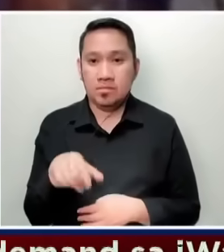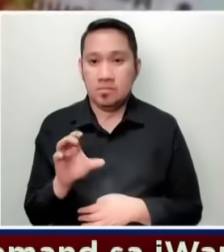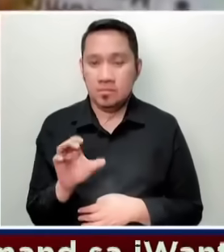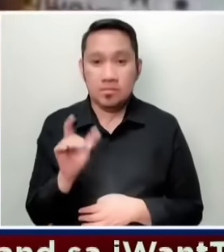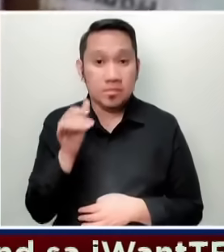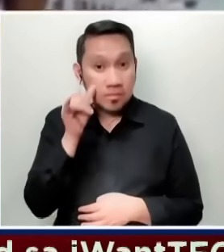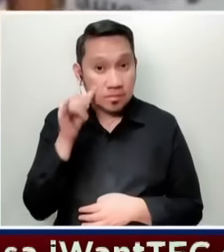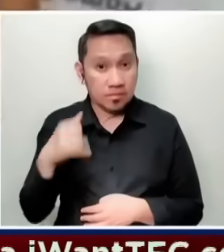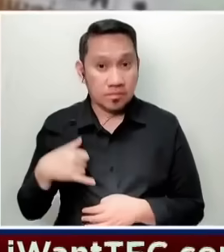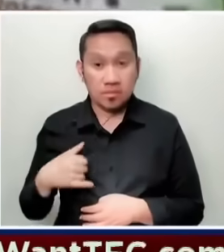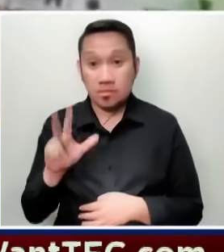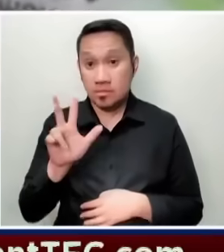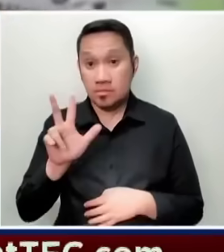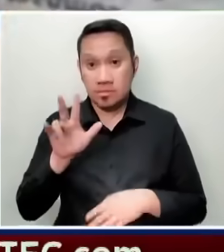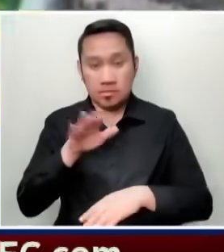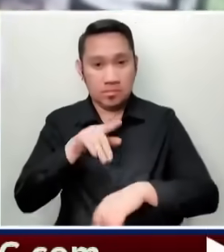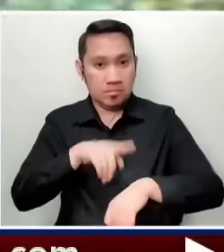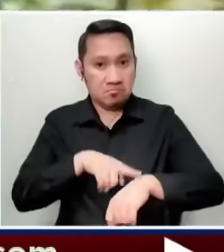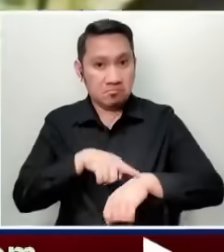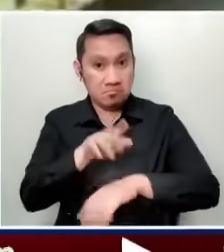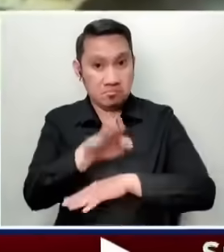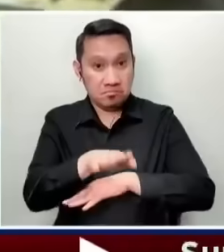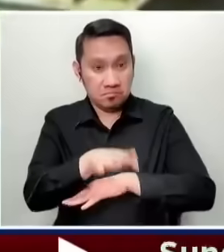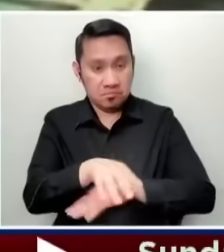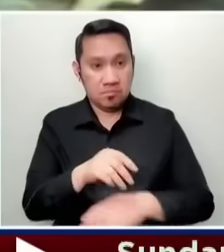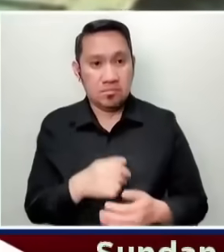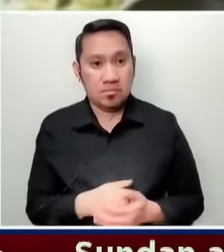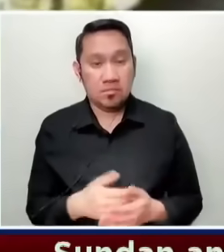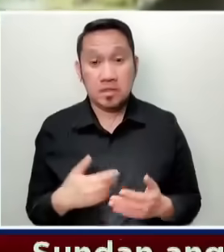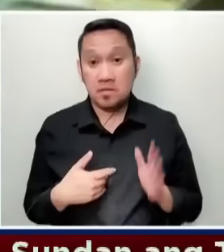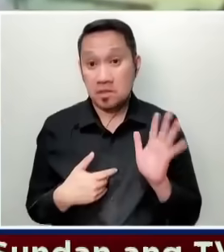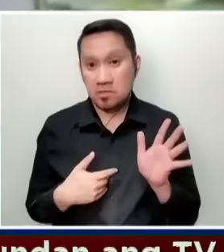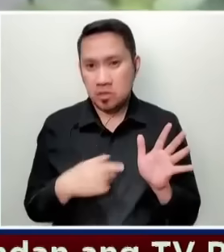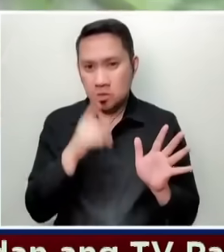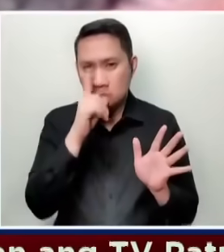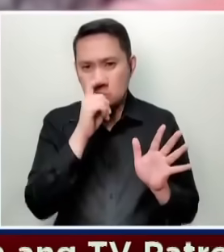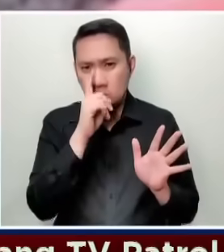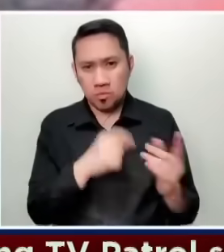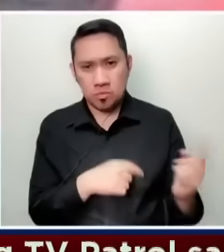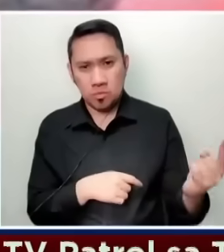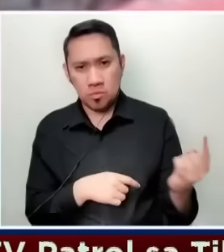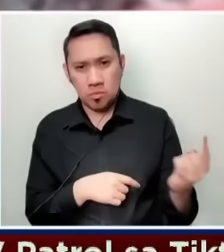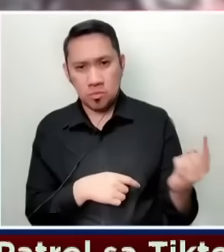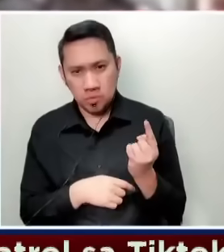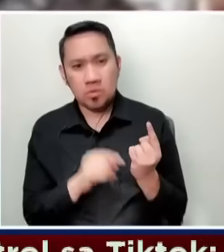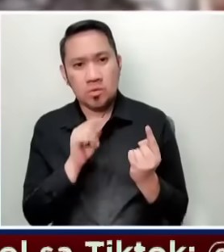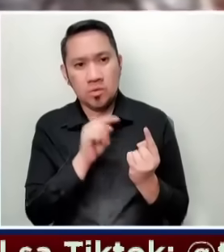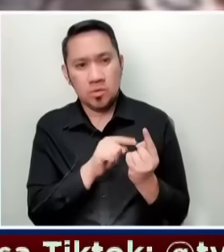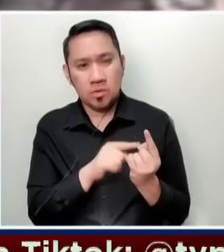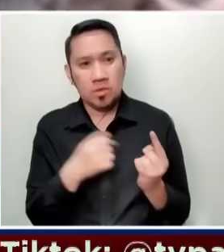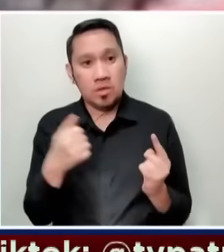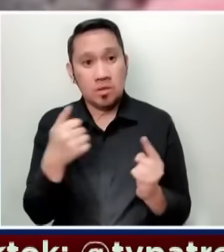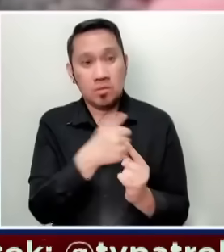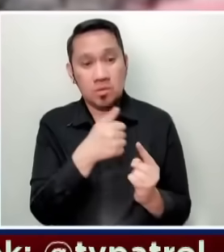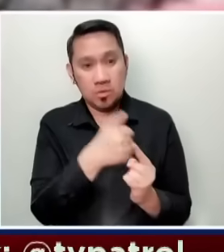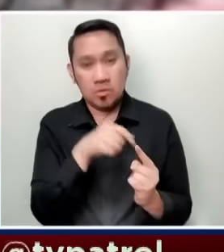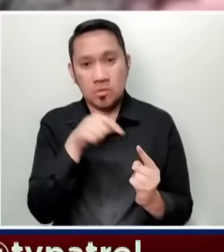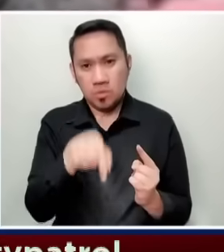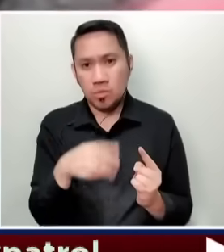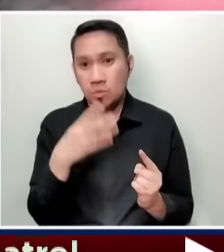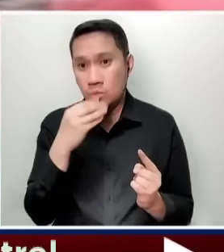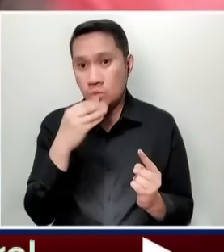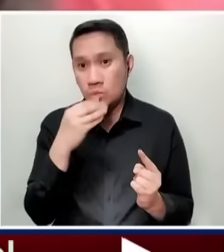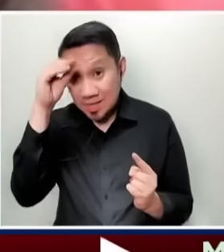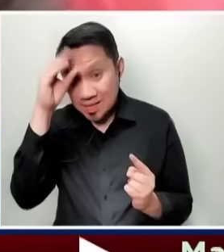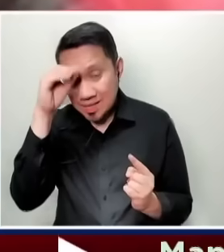kahapon. Kasama ang isang 54 anyos na lalaki na lumapit sa kanila matapos siyang bugbugin ng isa sa mga lalaki